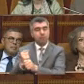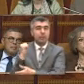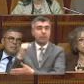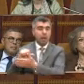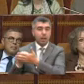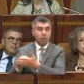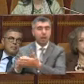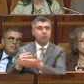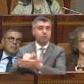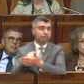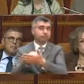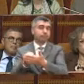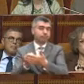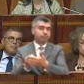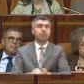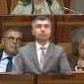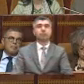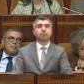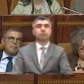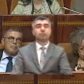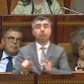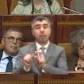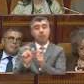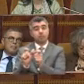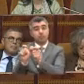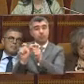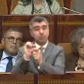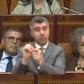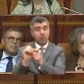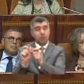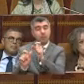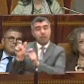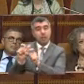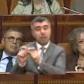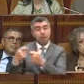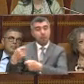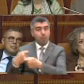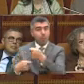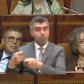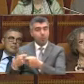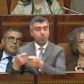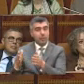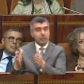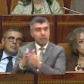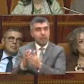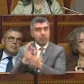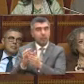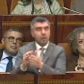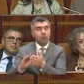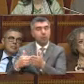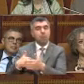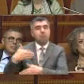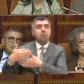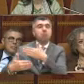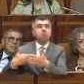كذلك من ناحيه ديال حمايه المستهلك كنفرضوا على هذا البائع الصغير الخدمه بعد البيع